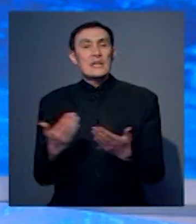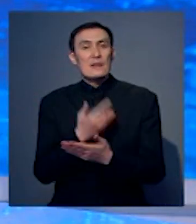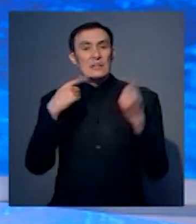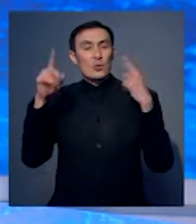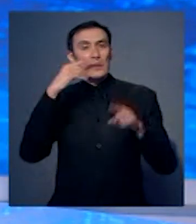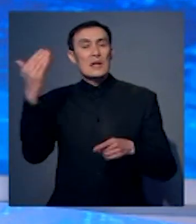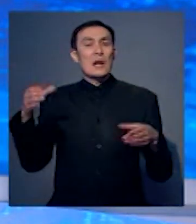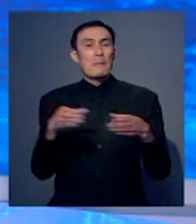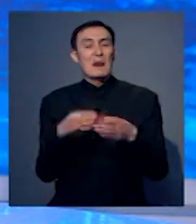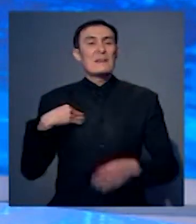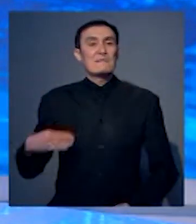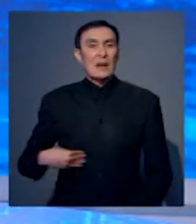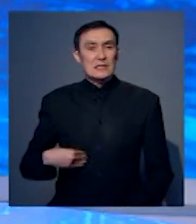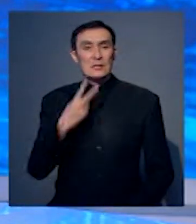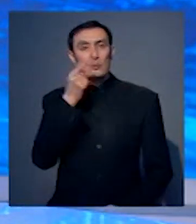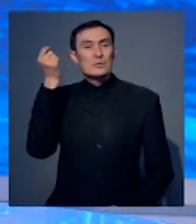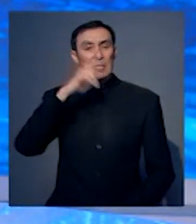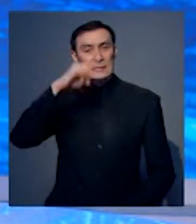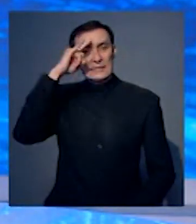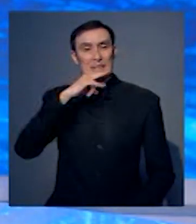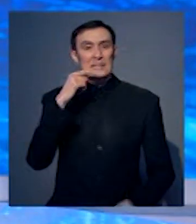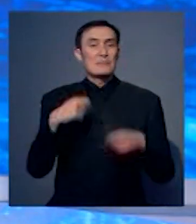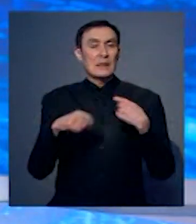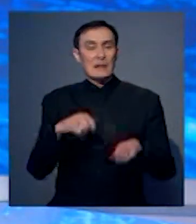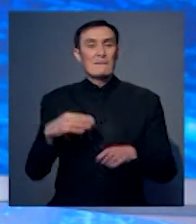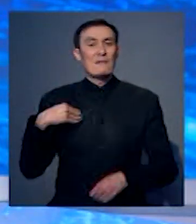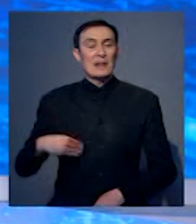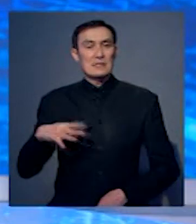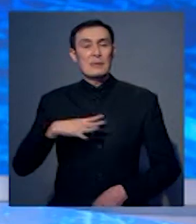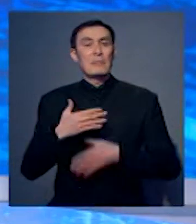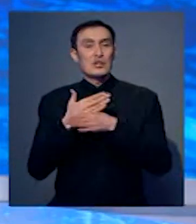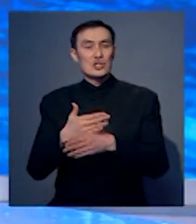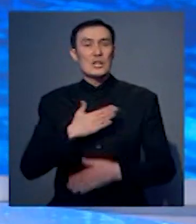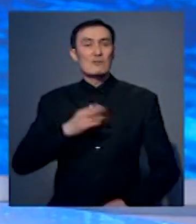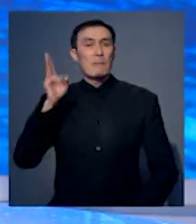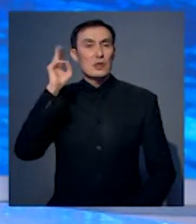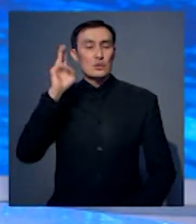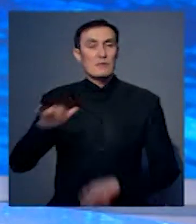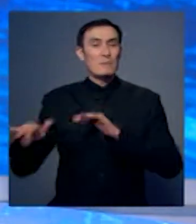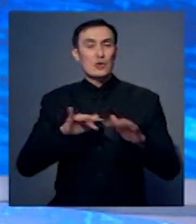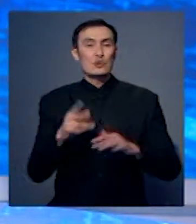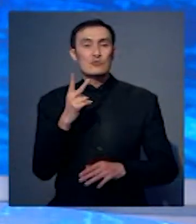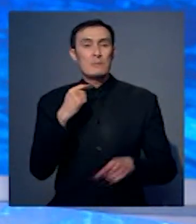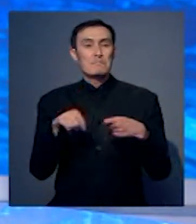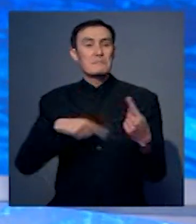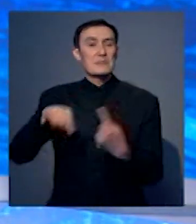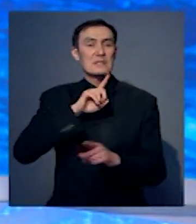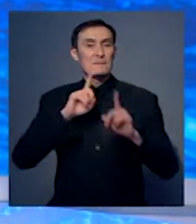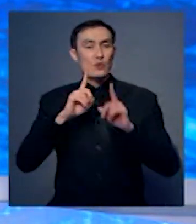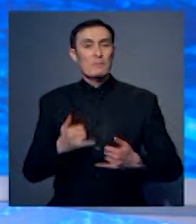Инновационные французские компании познакомились с казахстанским рынком во Франции. При поддержке нашего посольства прошел двусторонний